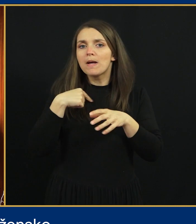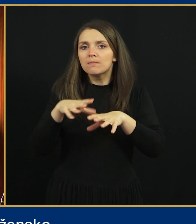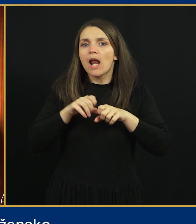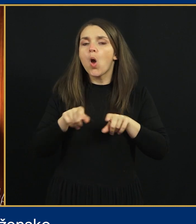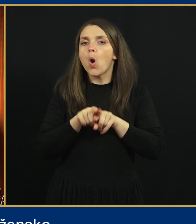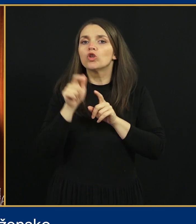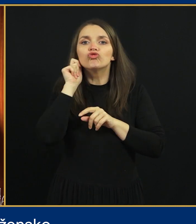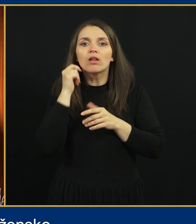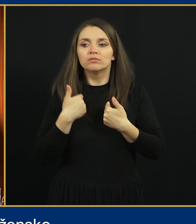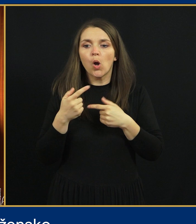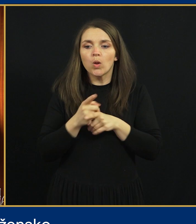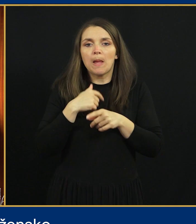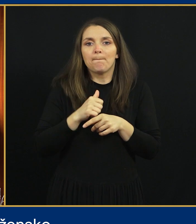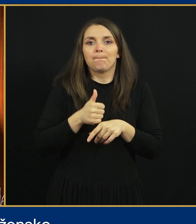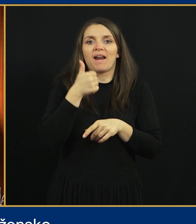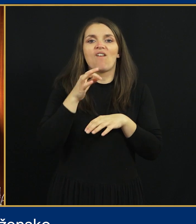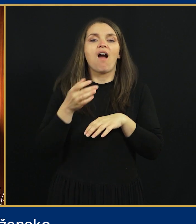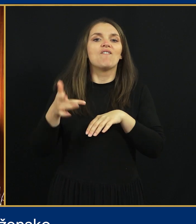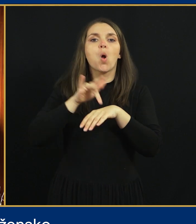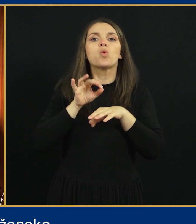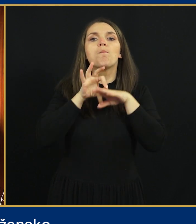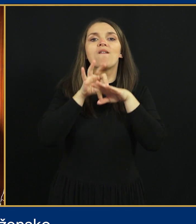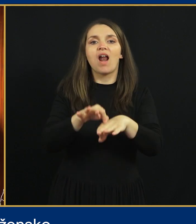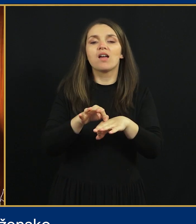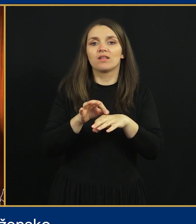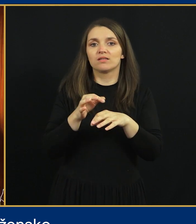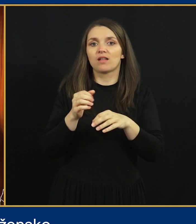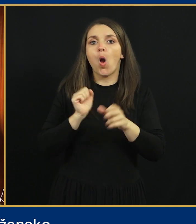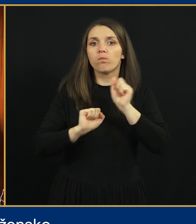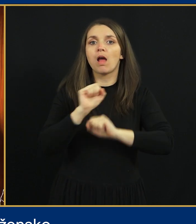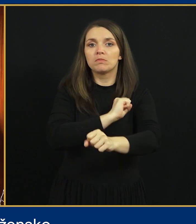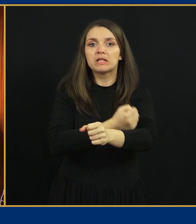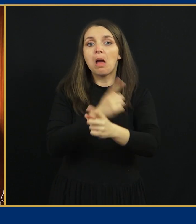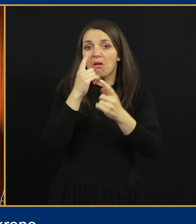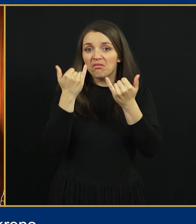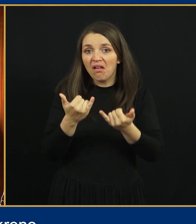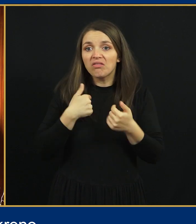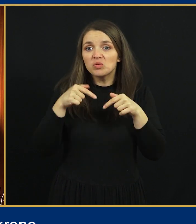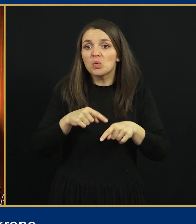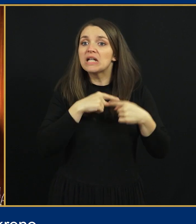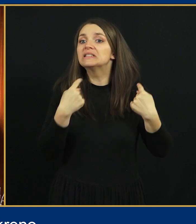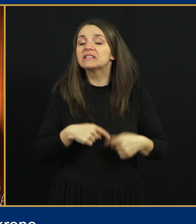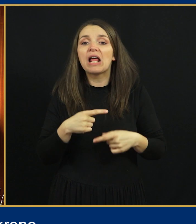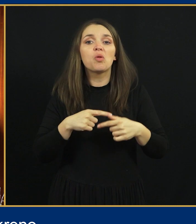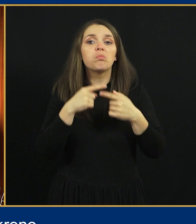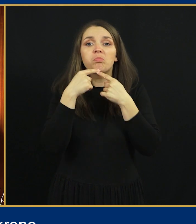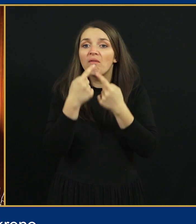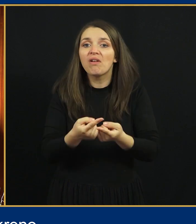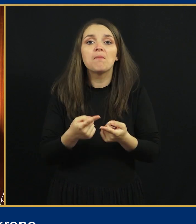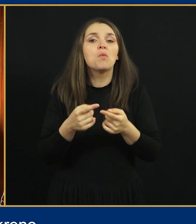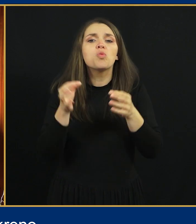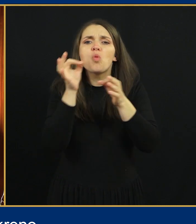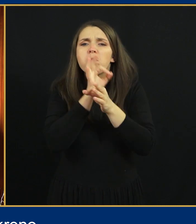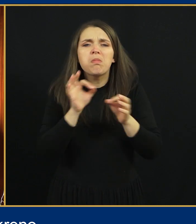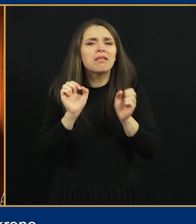bodo sprejeli kot žensko, kot prvo vrhovno poveljnico obrambnih sil, ampak danes vam tu iskreno in iz srca